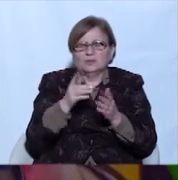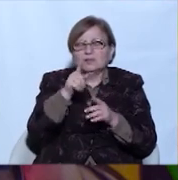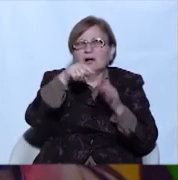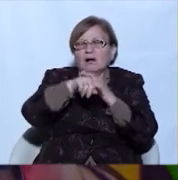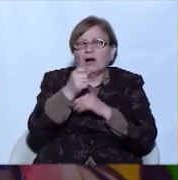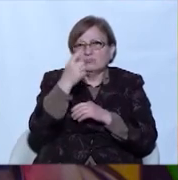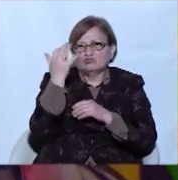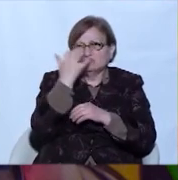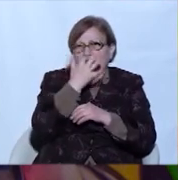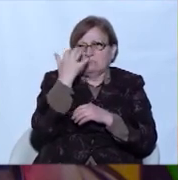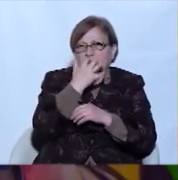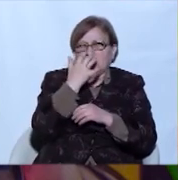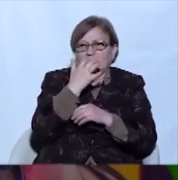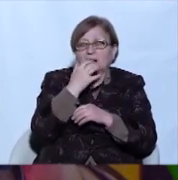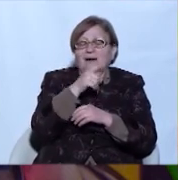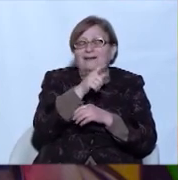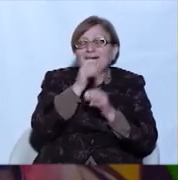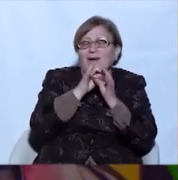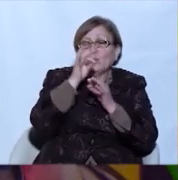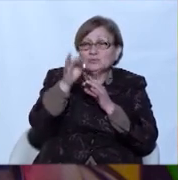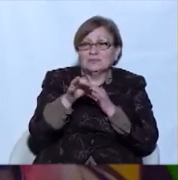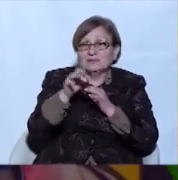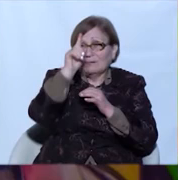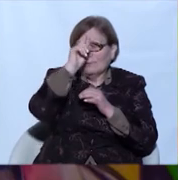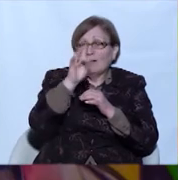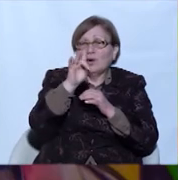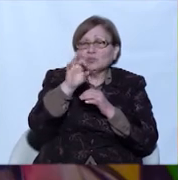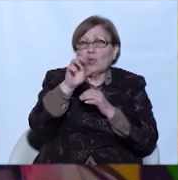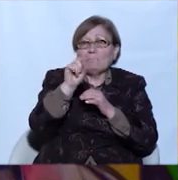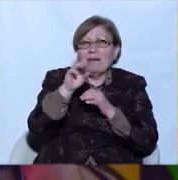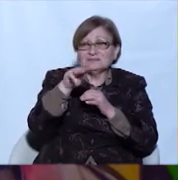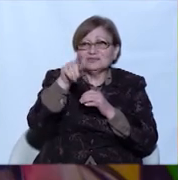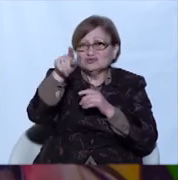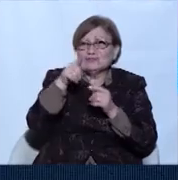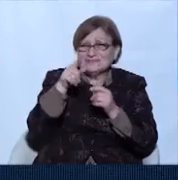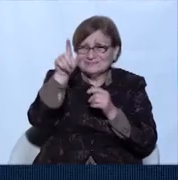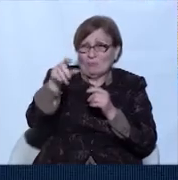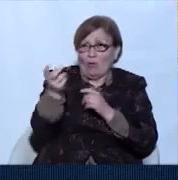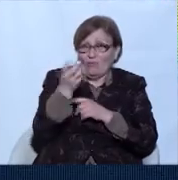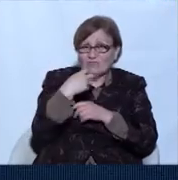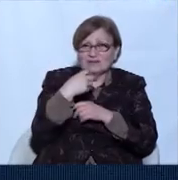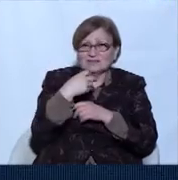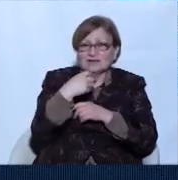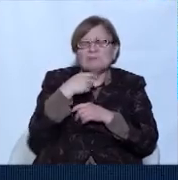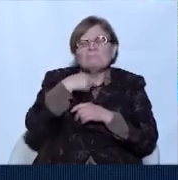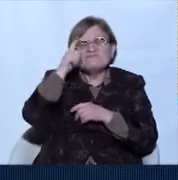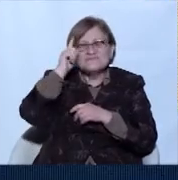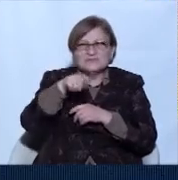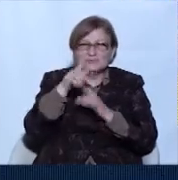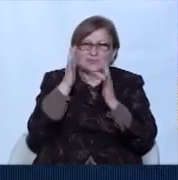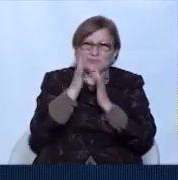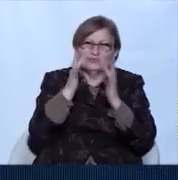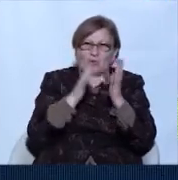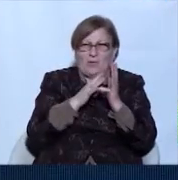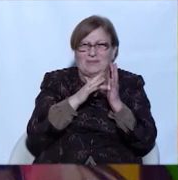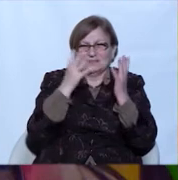ბრმა. რობერტ, შენახა რო ეკითხება. მე ვიცოდი რომ შენ შობა დღეს